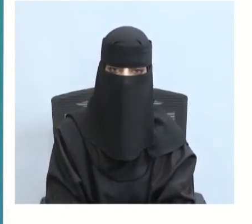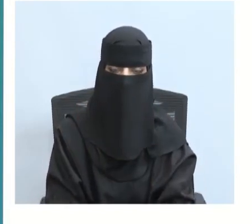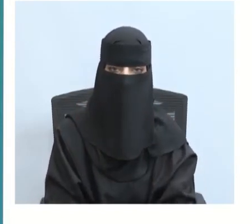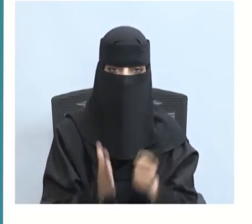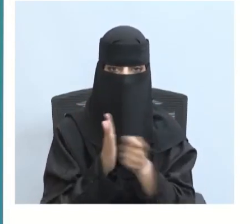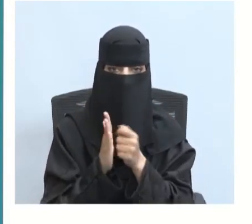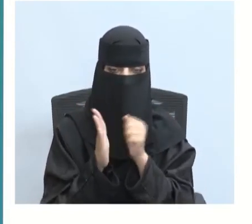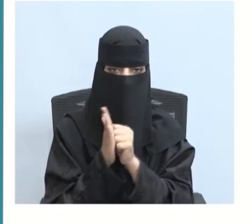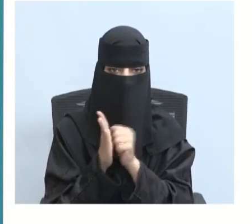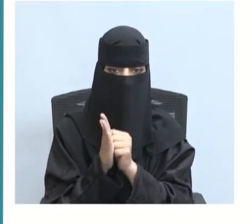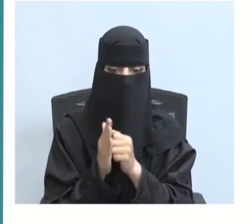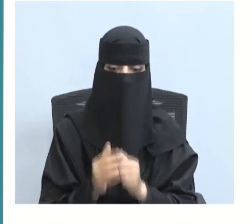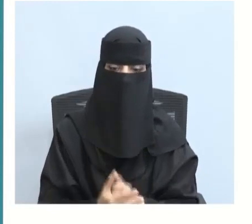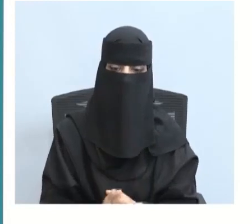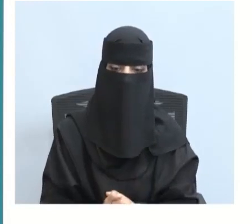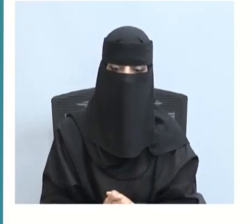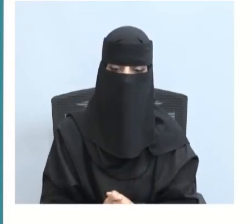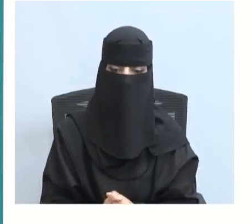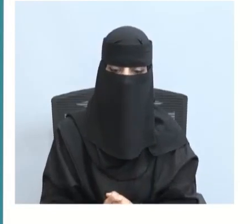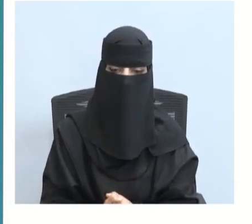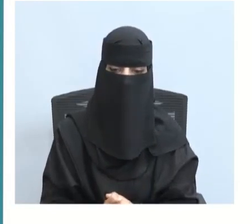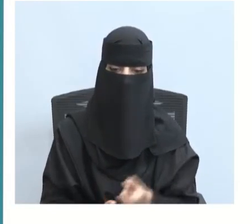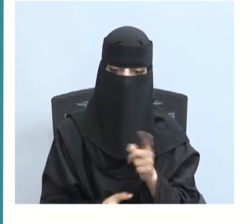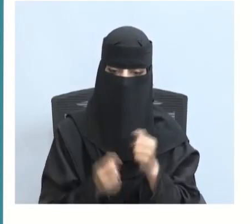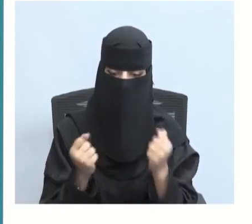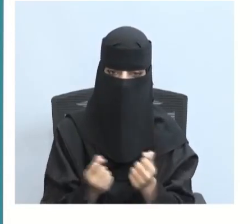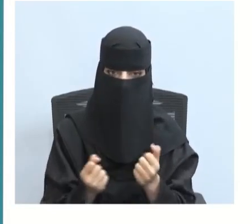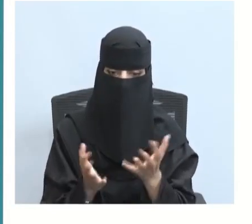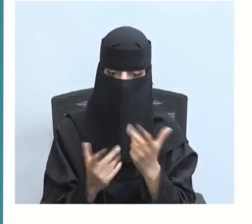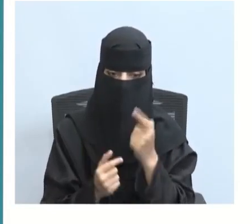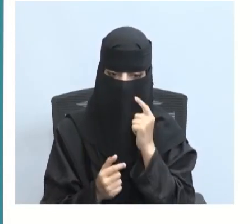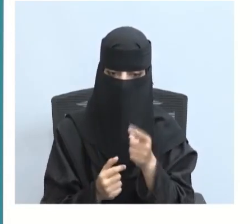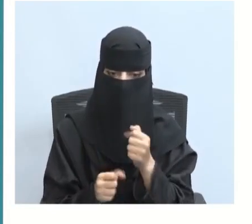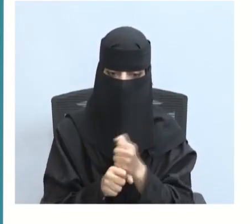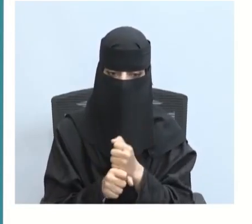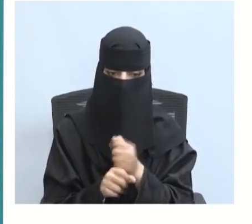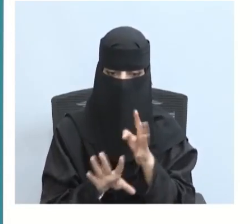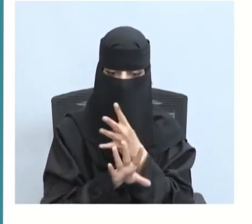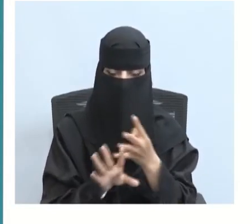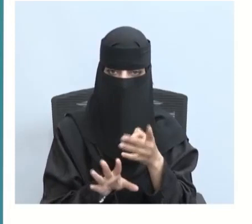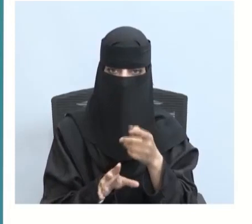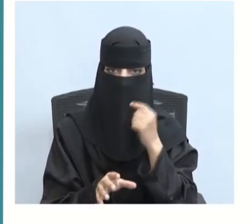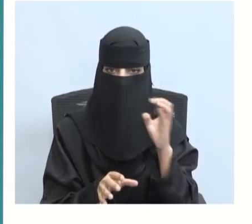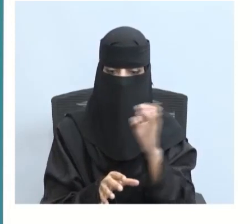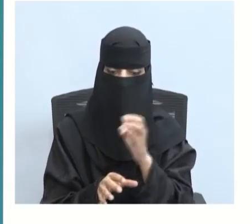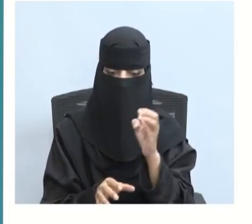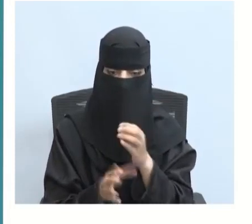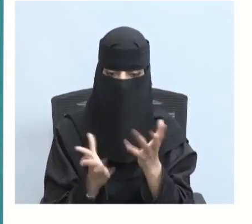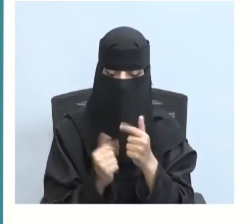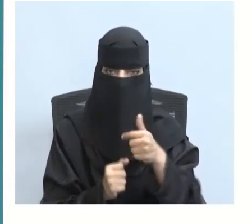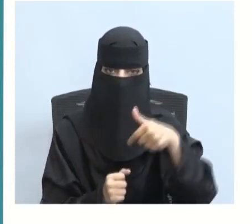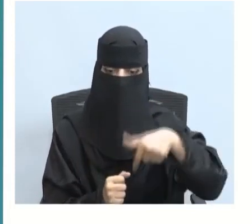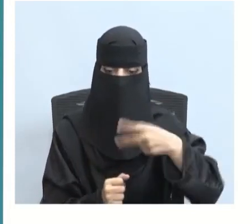نشاطنا المنزلي ايضا تطبيق العلوم والرياضيات استخدام هذا الجدول والاجابه على سؤال